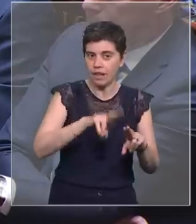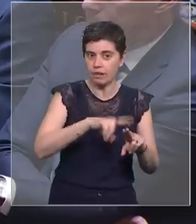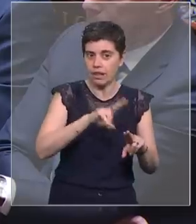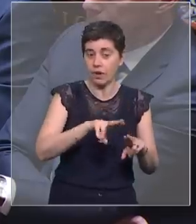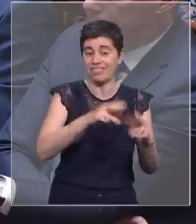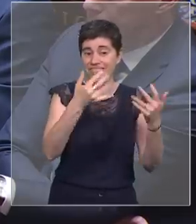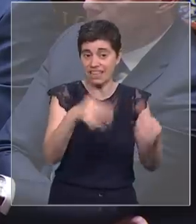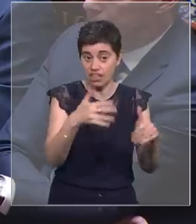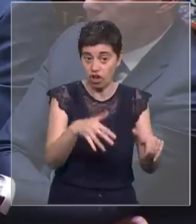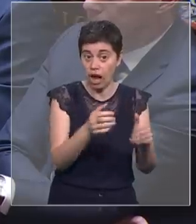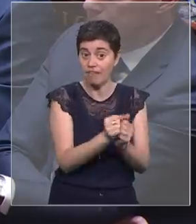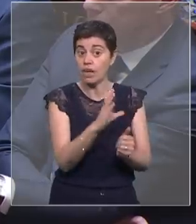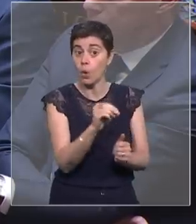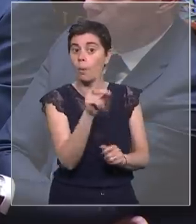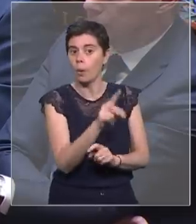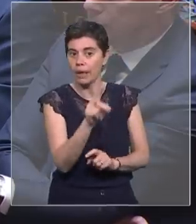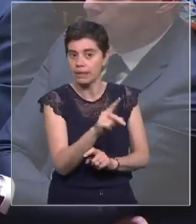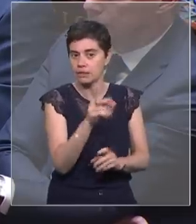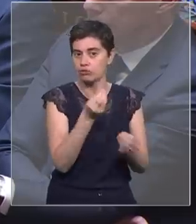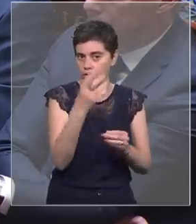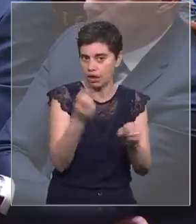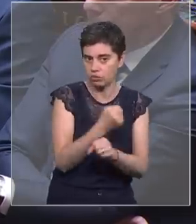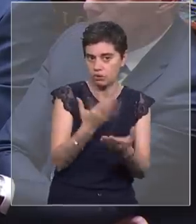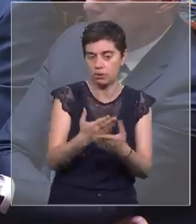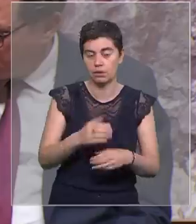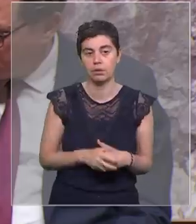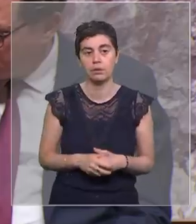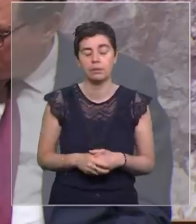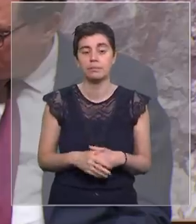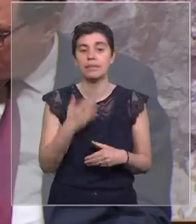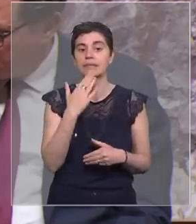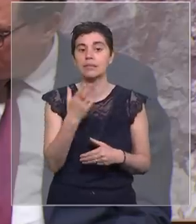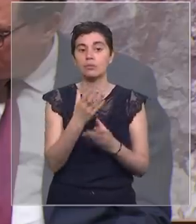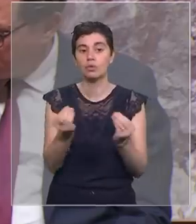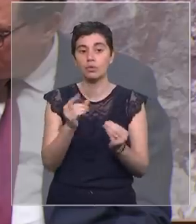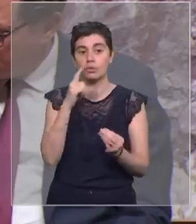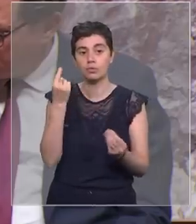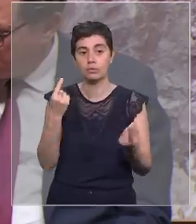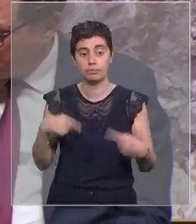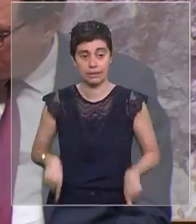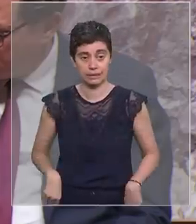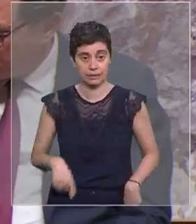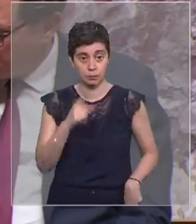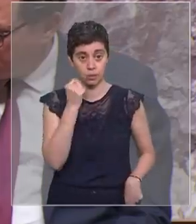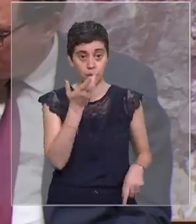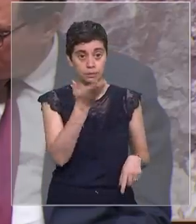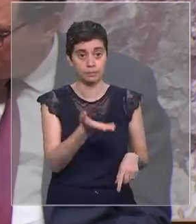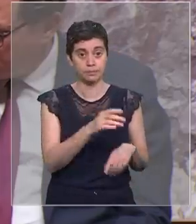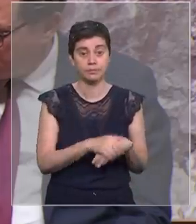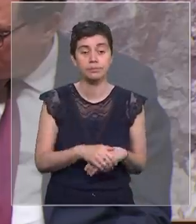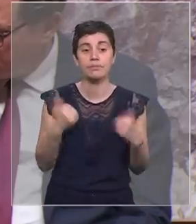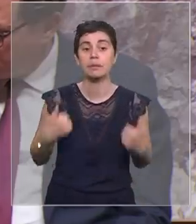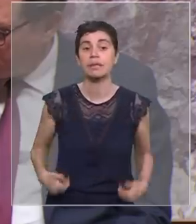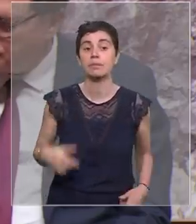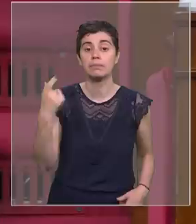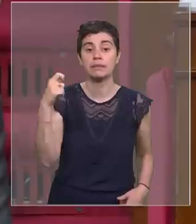logement, notamment en copropriété, que nous réussirons. Je vous remercie. Merci beaucoup, Monsieur le ministre. Monsieur Le Fur. Madame la